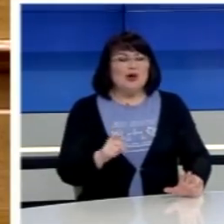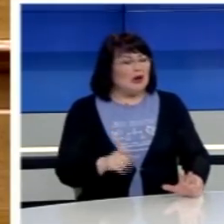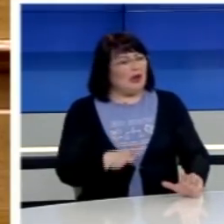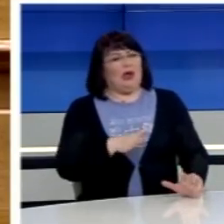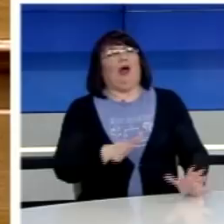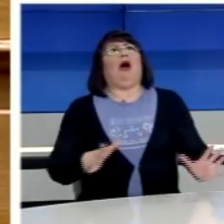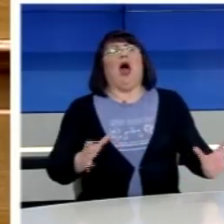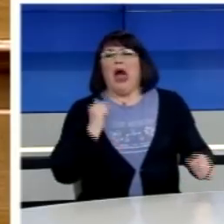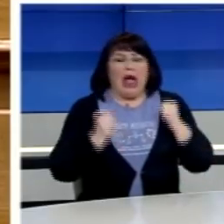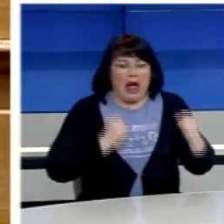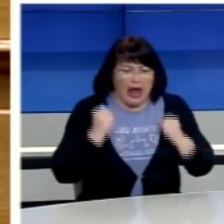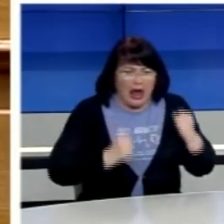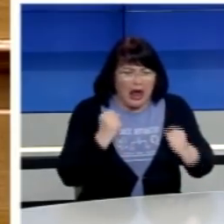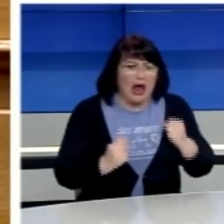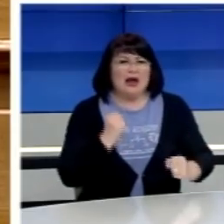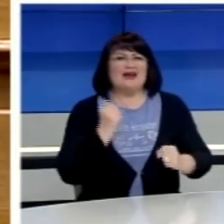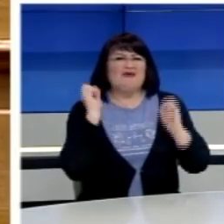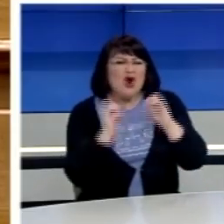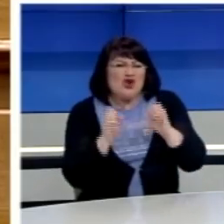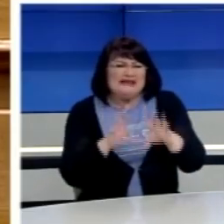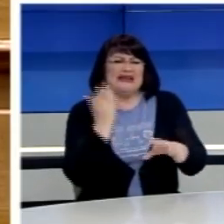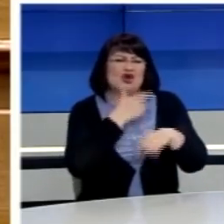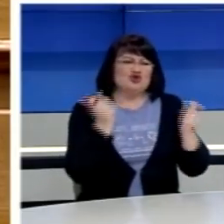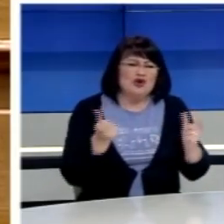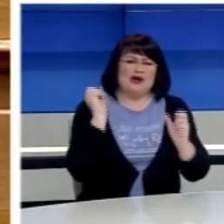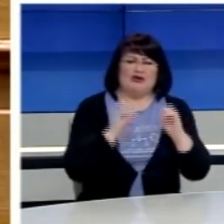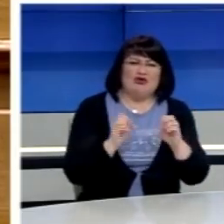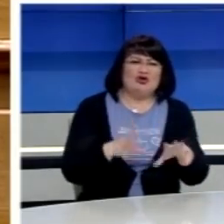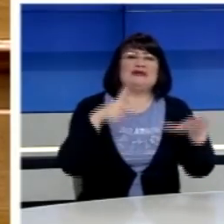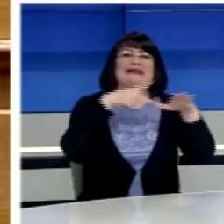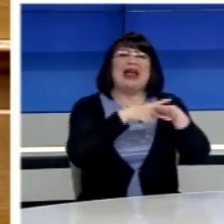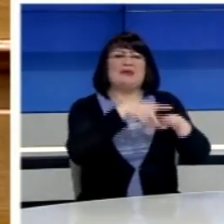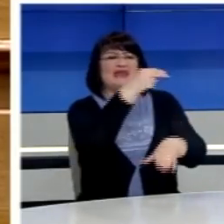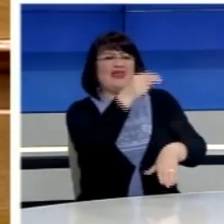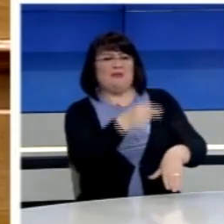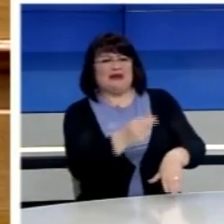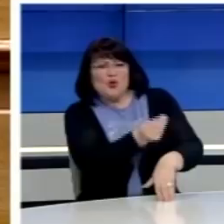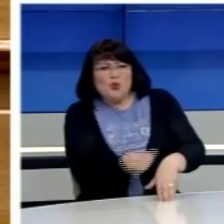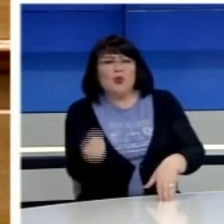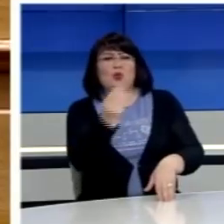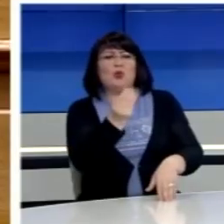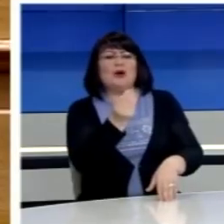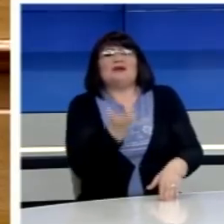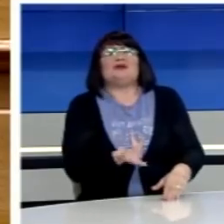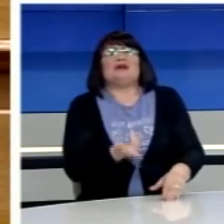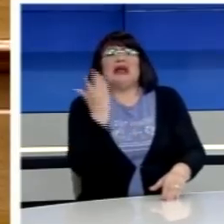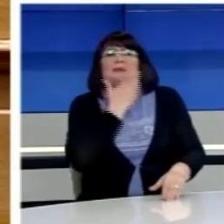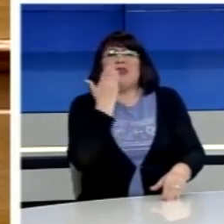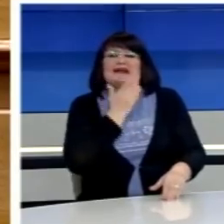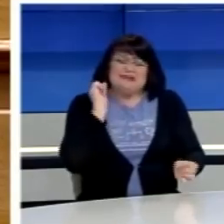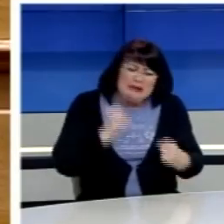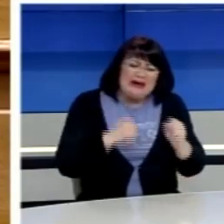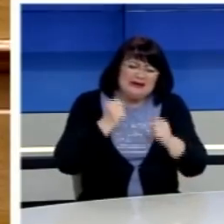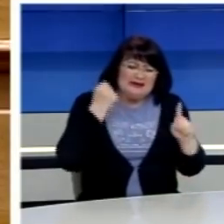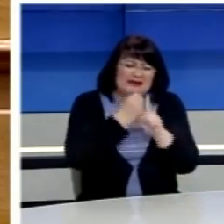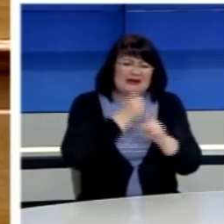μαθητές, με το ατέλειωτο σχολείο φροντιστήριο, τώρα βάζετε επιπλέον και την τράπεζα θεμάτων, που με τους αγώνες των μαθητών